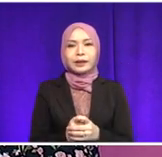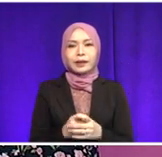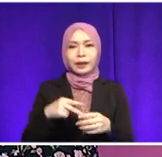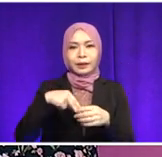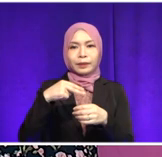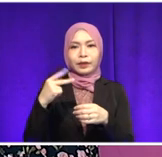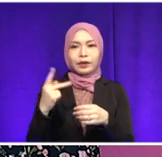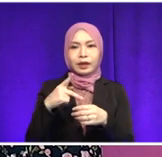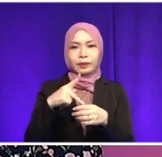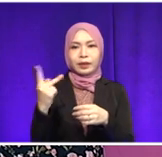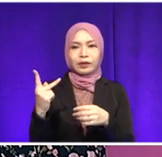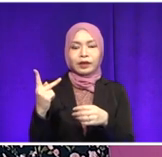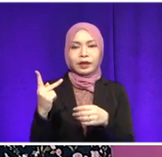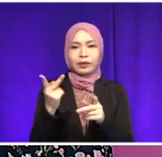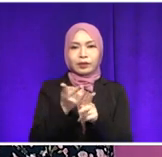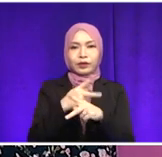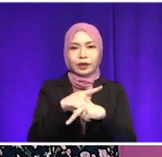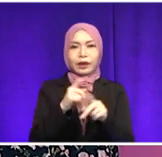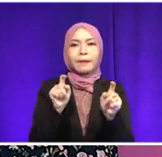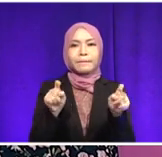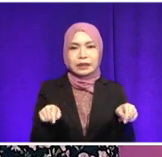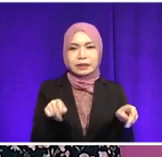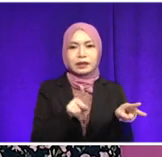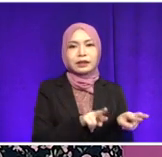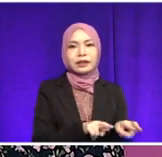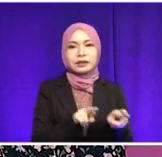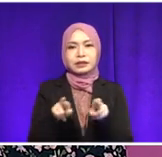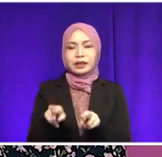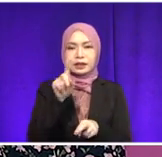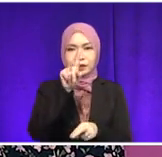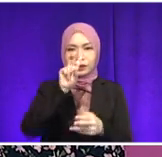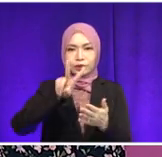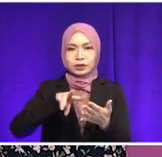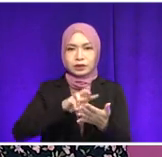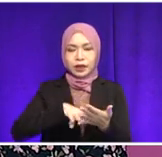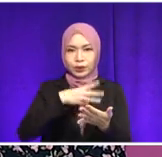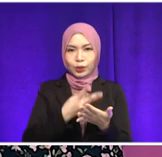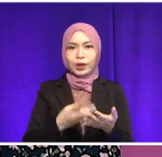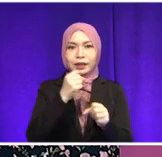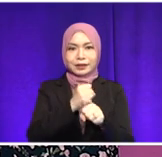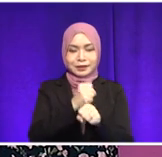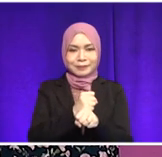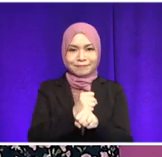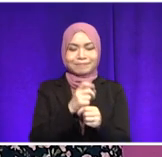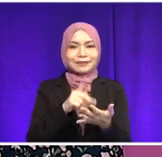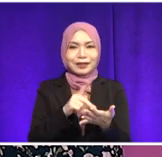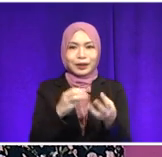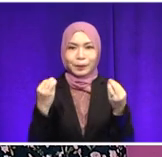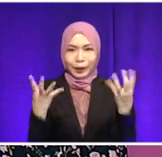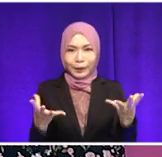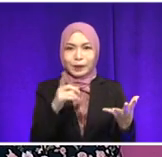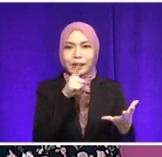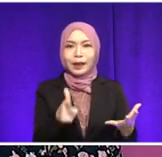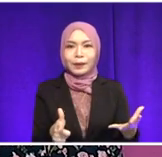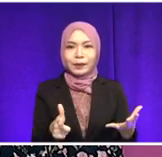kita perlu merancang satu jadwal kerja untuk Berapa lama menghasilkan dengan kuantity kalau